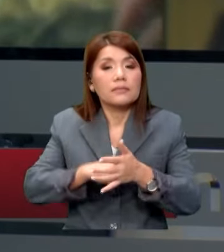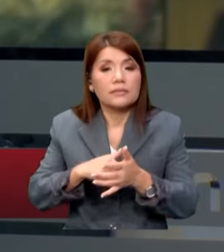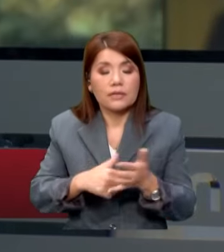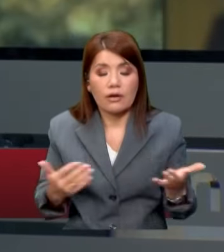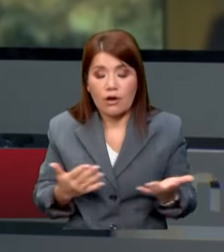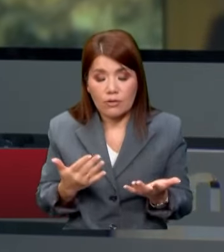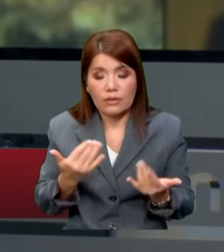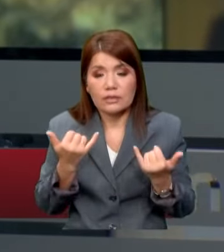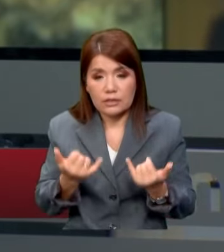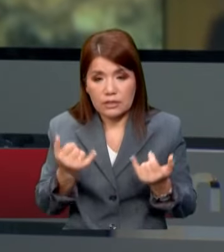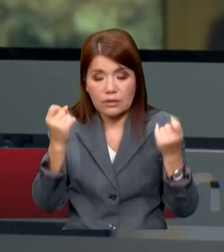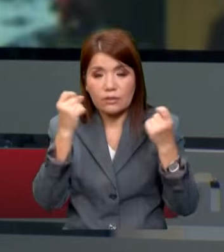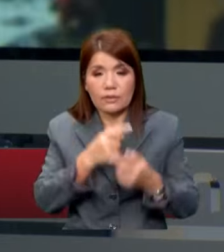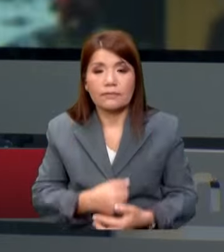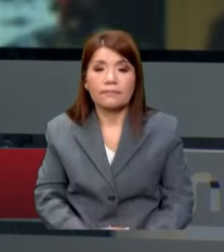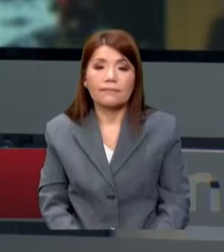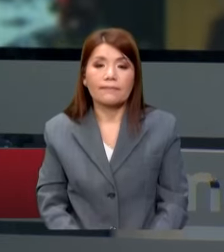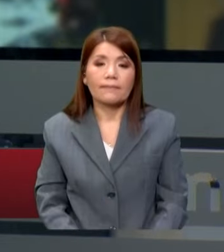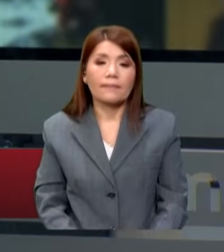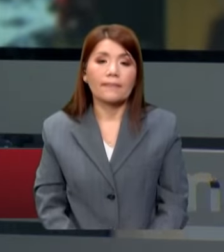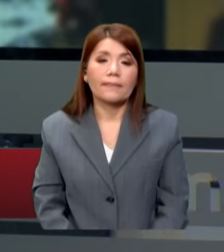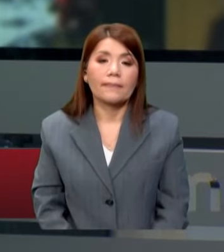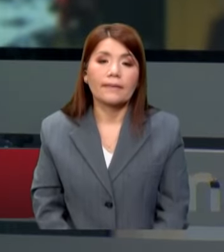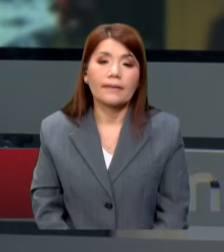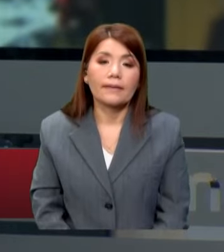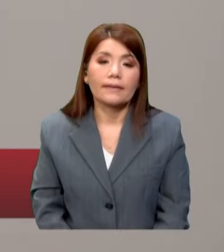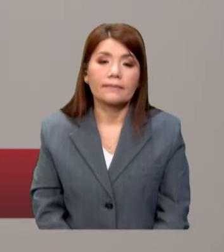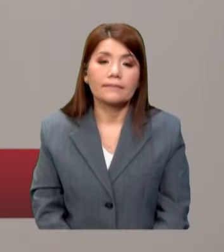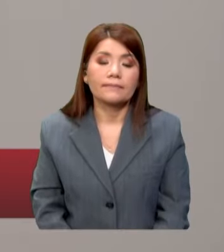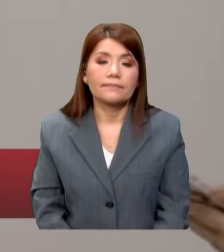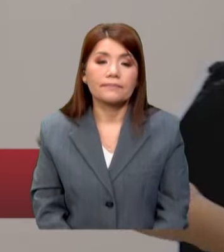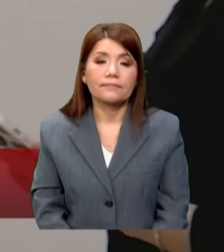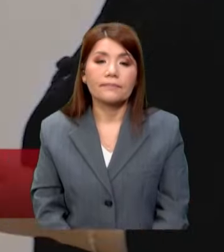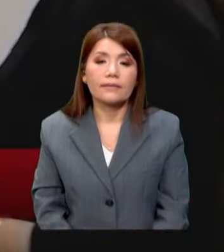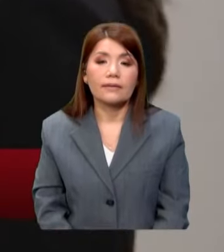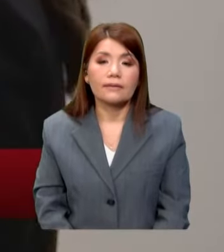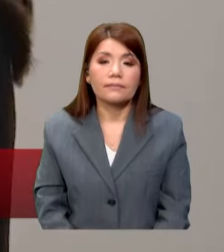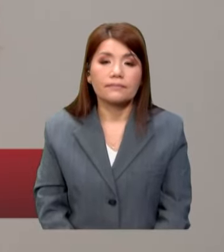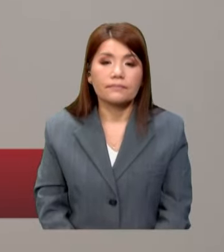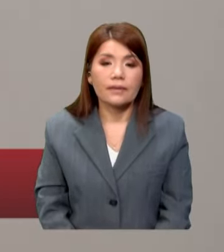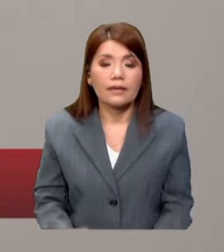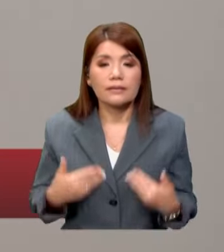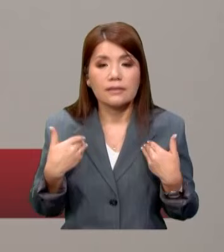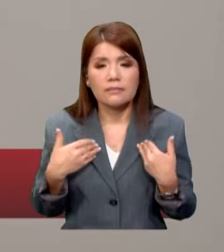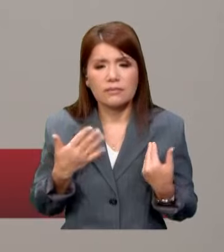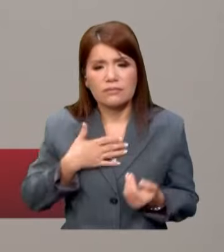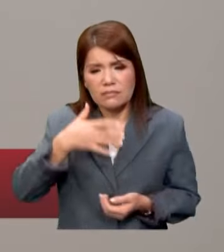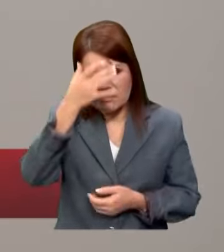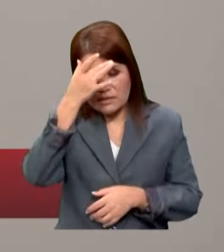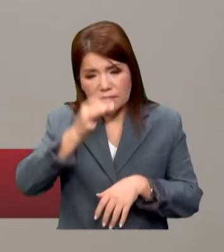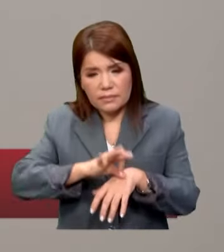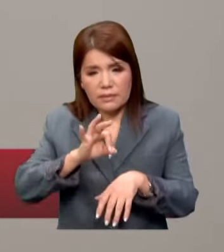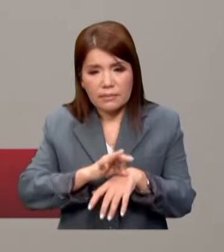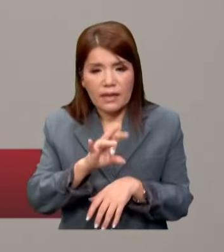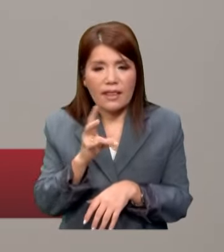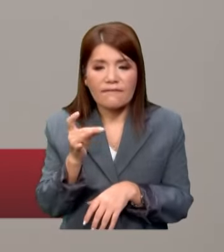Сан сауалға әріптесім Аружан Серік жауап іздеп көрді. Сәлеметсіз бе? Менің басым ауырып тұрады. Навигам